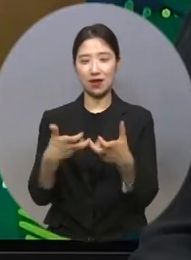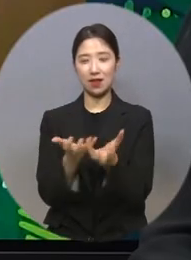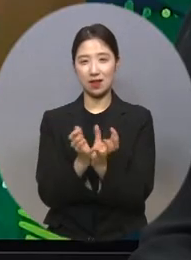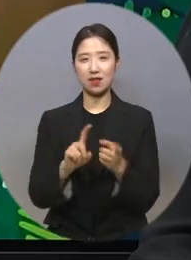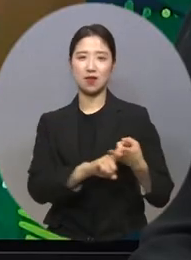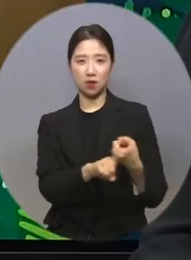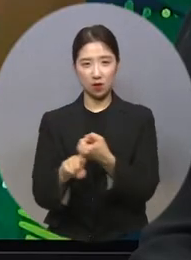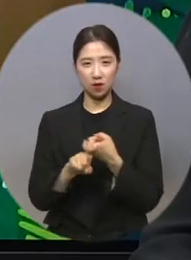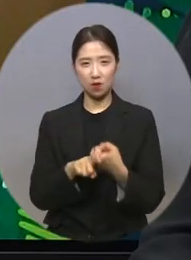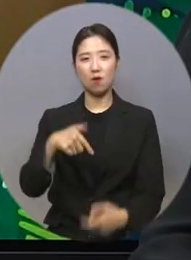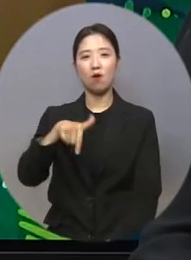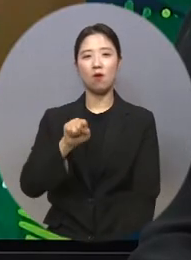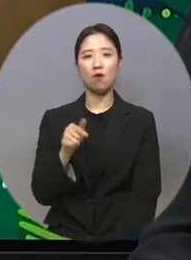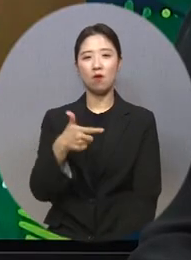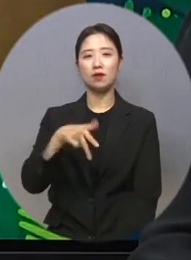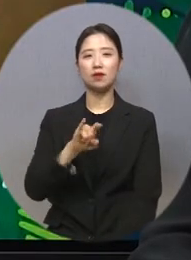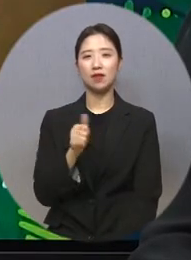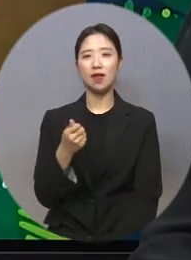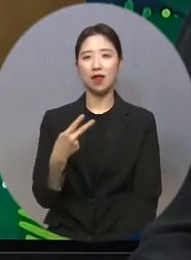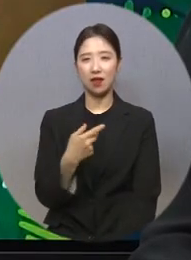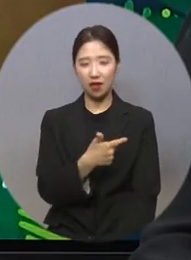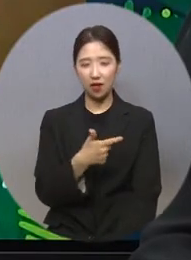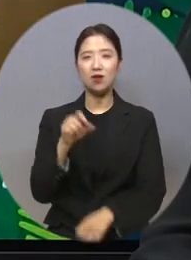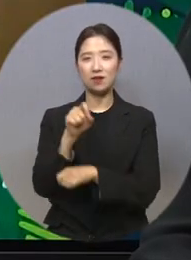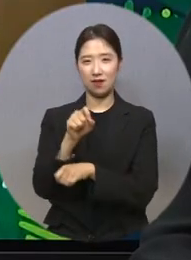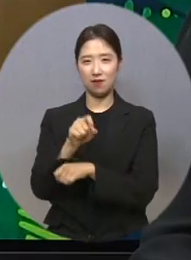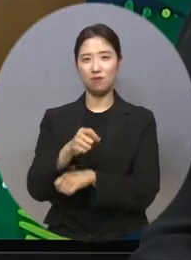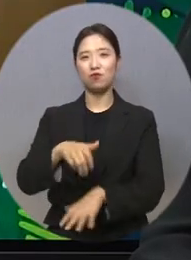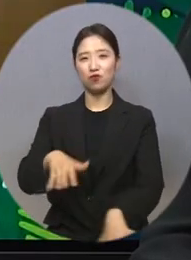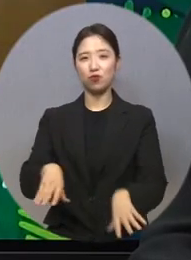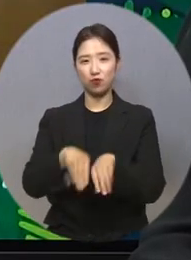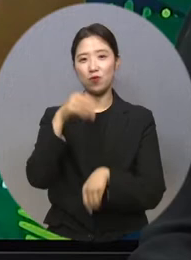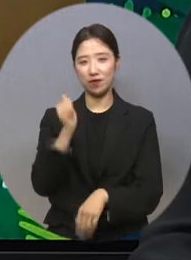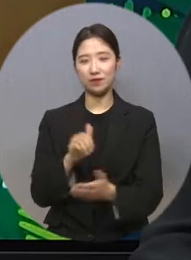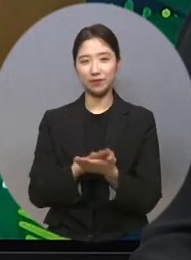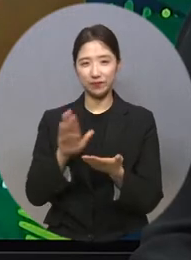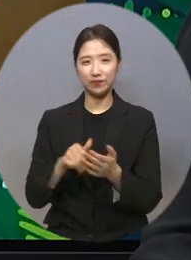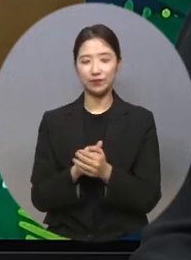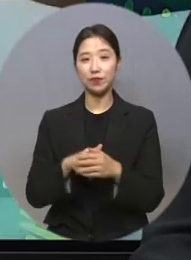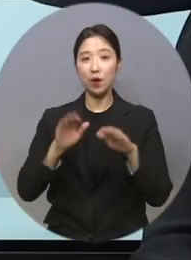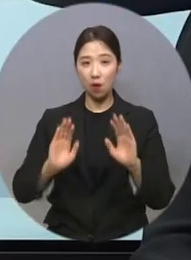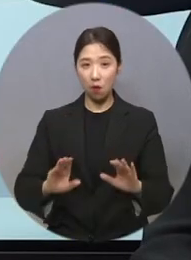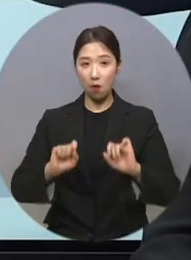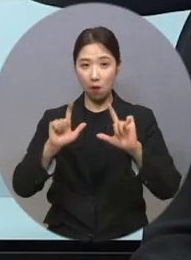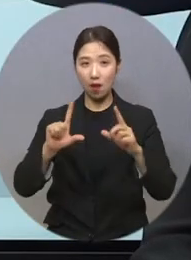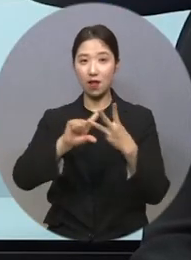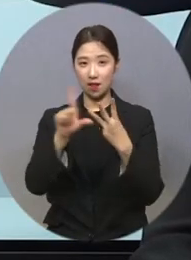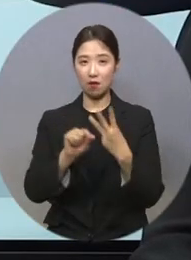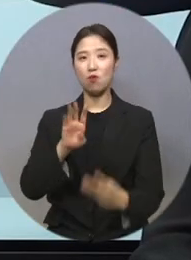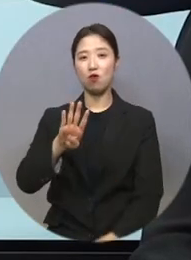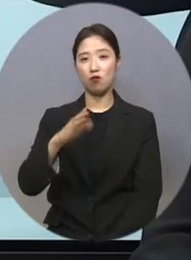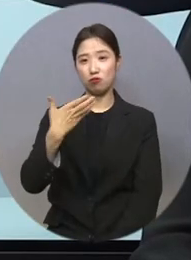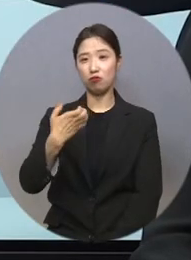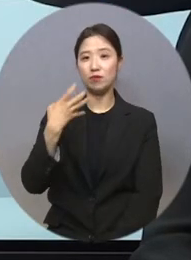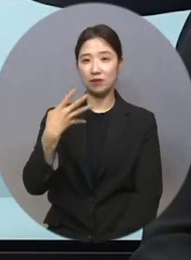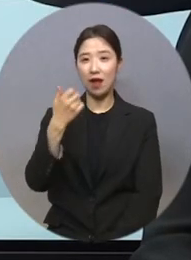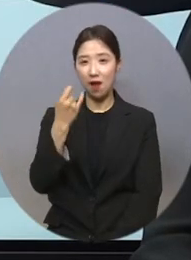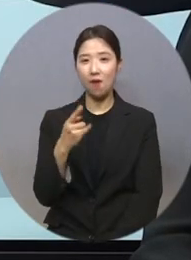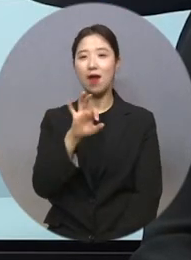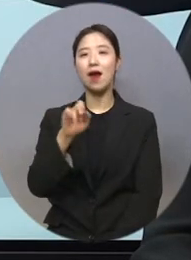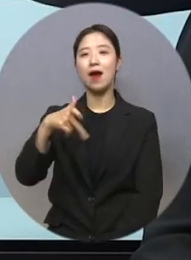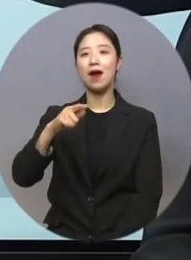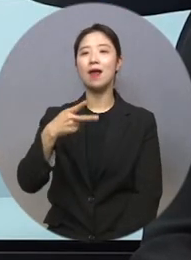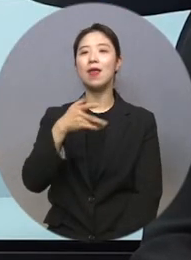권재현 사무차장입니다. 올 3월이었죠? 제94회 아카데미 시상식이 화제가 됐었어요.